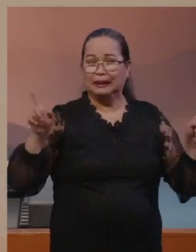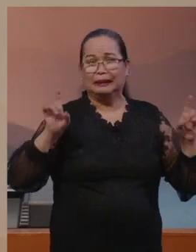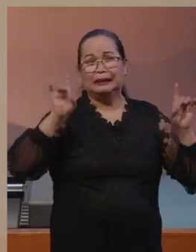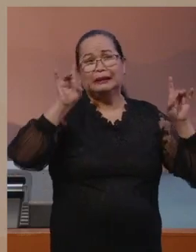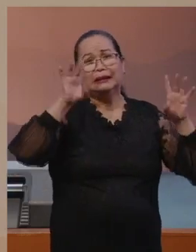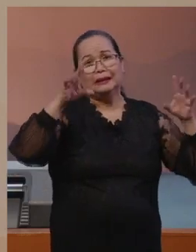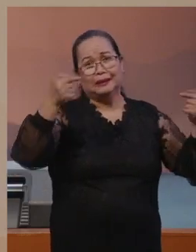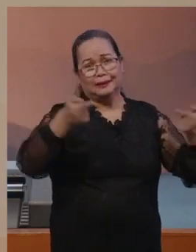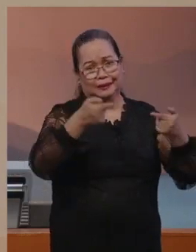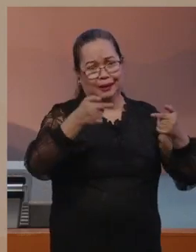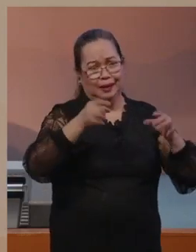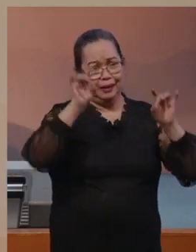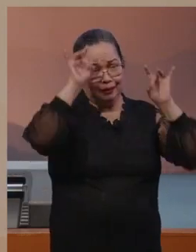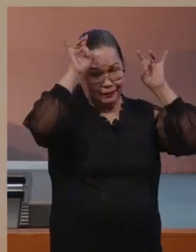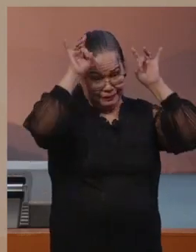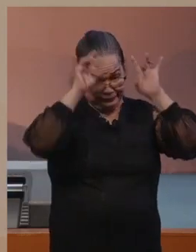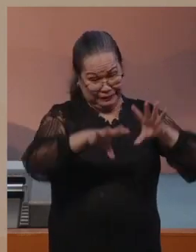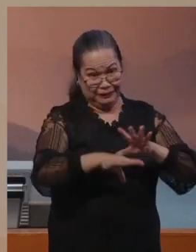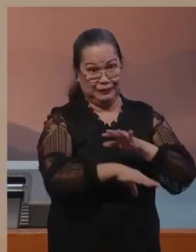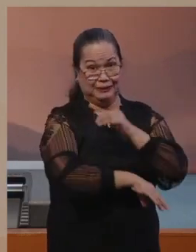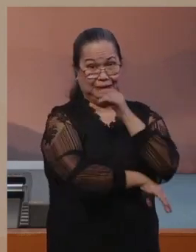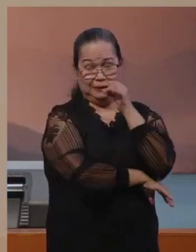karimari-marim, kadiri.